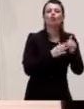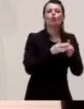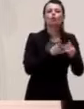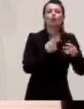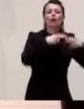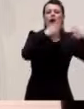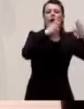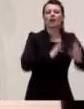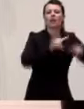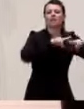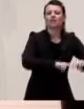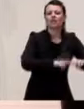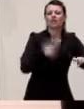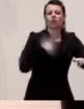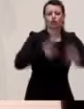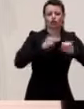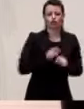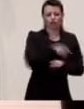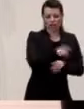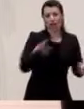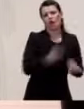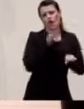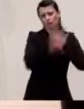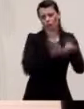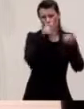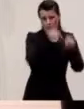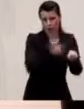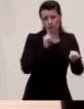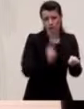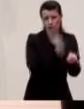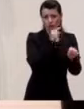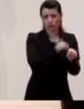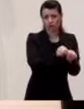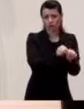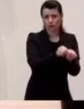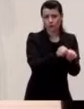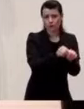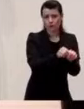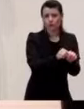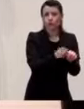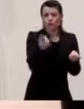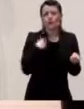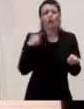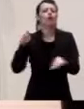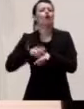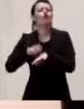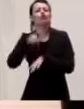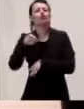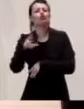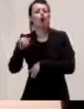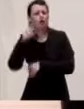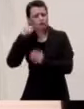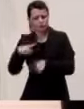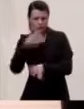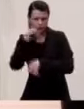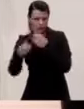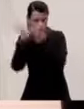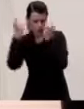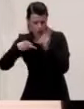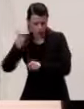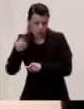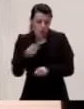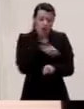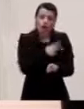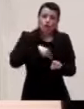sociosanitaria in cui erano ospitati. Poi lo dirà meglio di me il dottor Zoli, comunque questo invito,